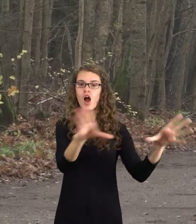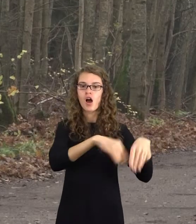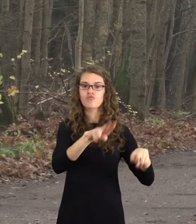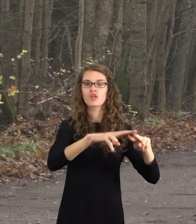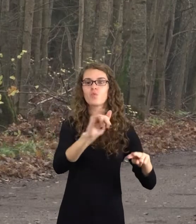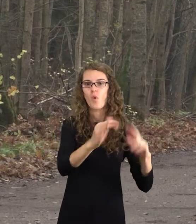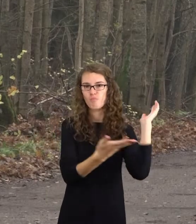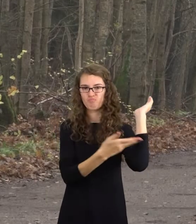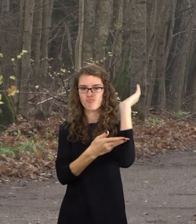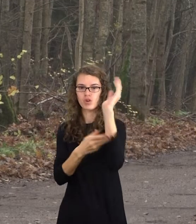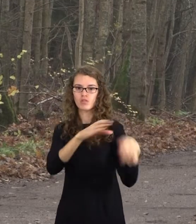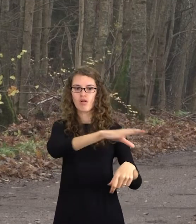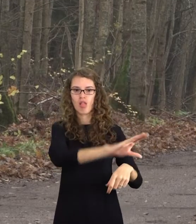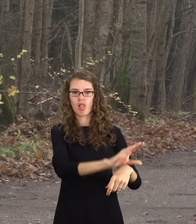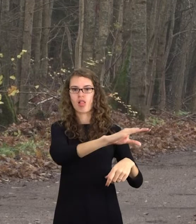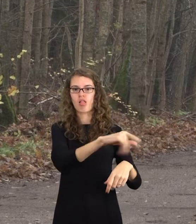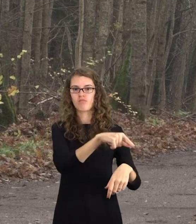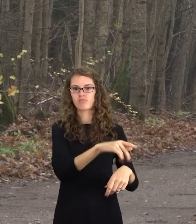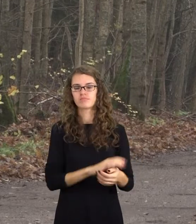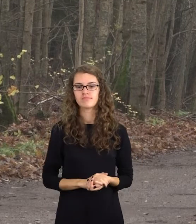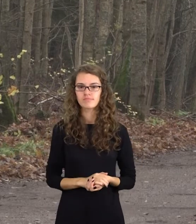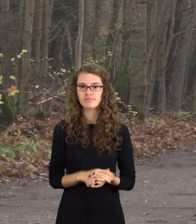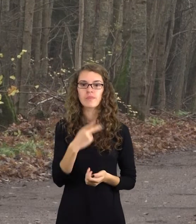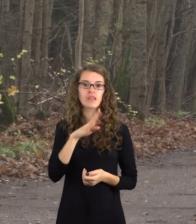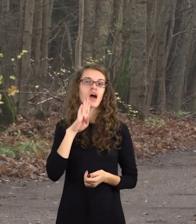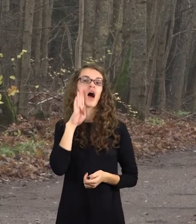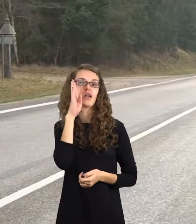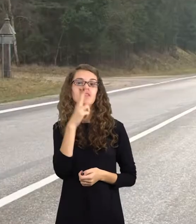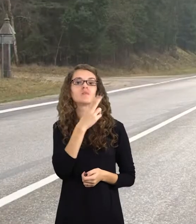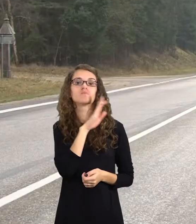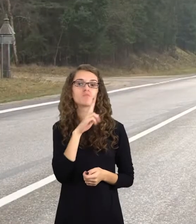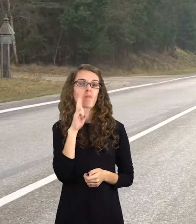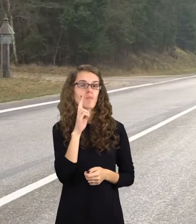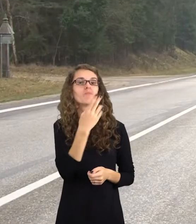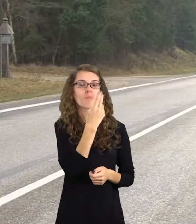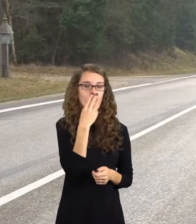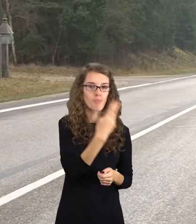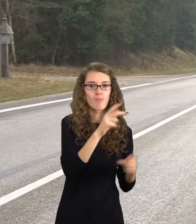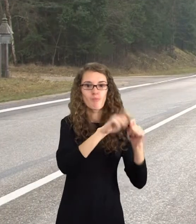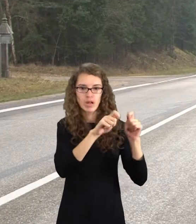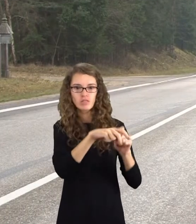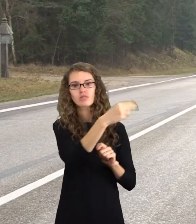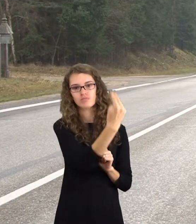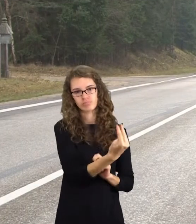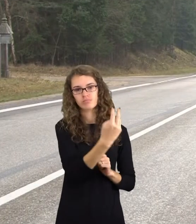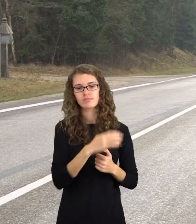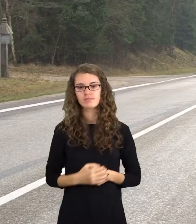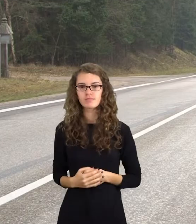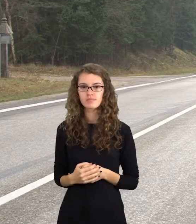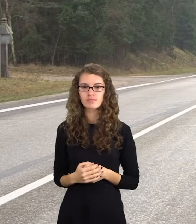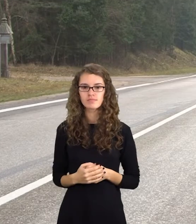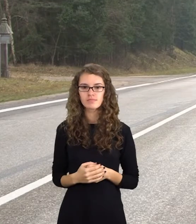pačia ieškoma moterimi rasta įklimpusi pamiškėje. Rytą patikrinus ar moteris negėrė, paaiškėjo, kad ji yra blaivi.